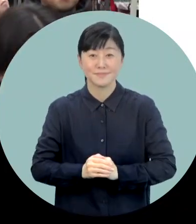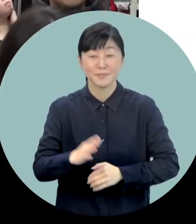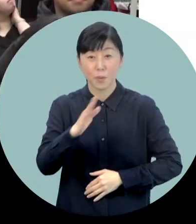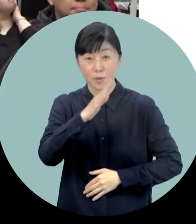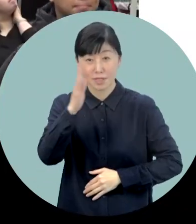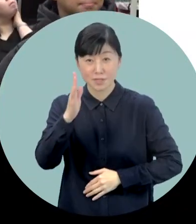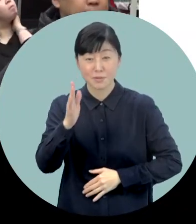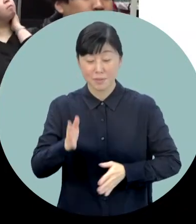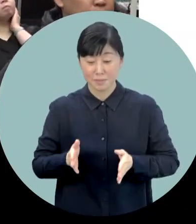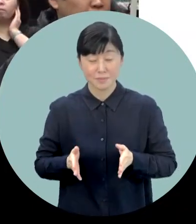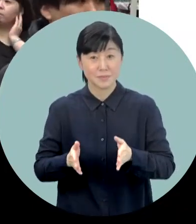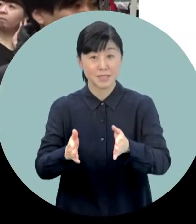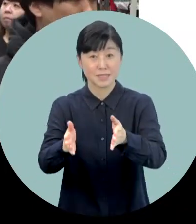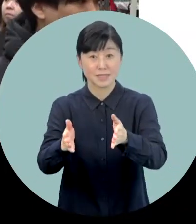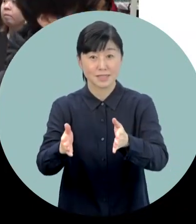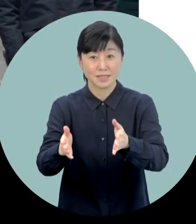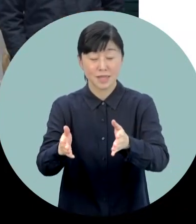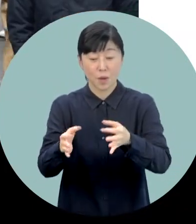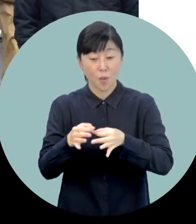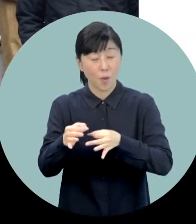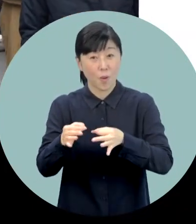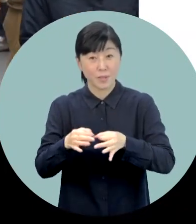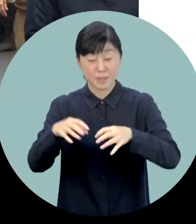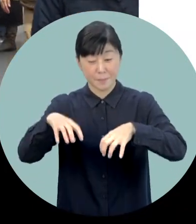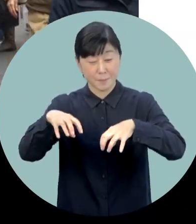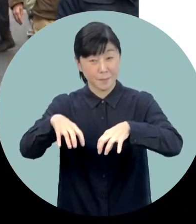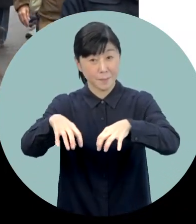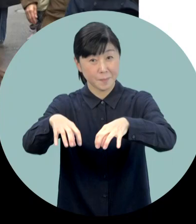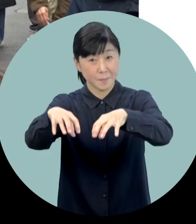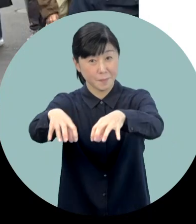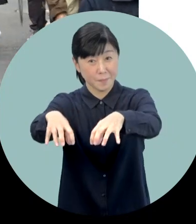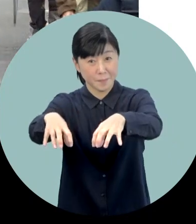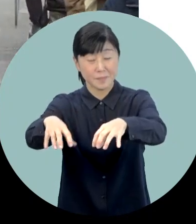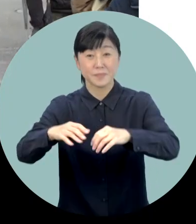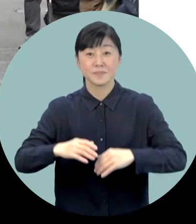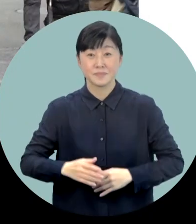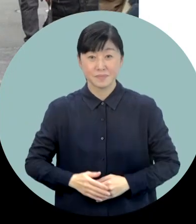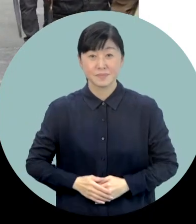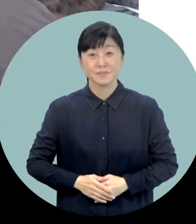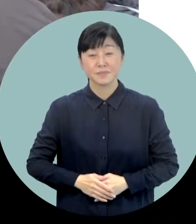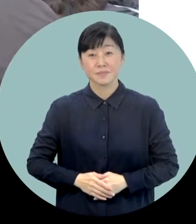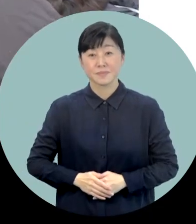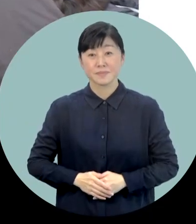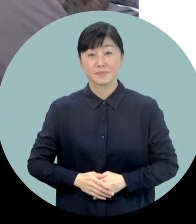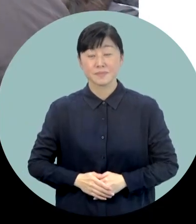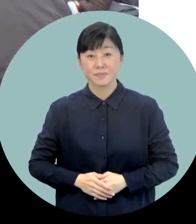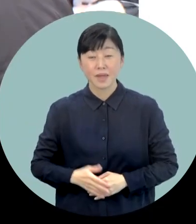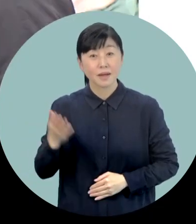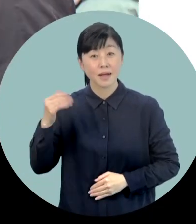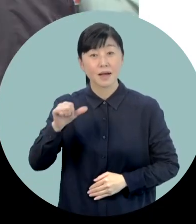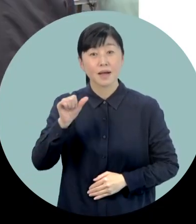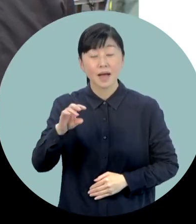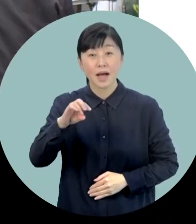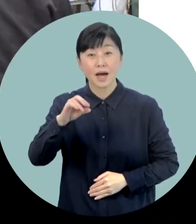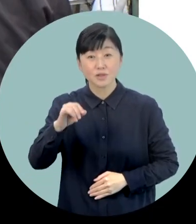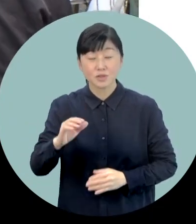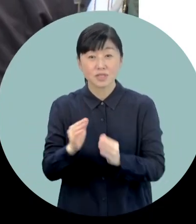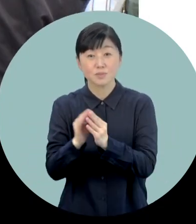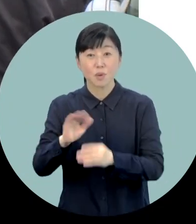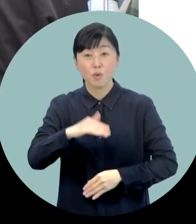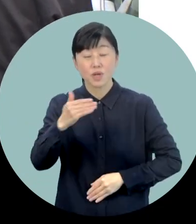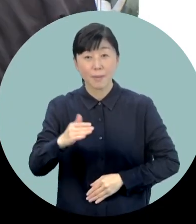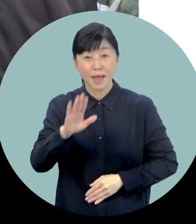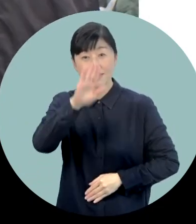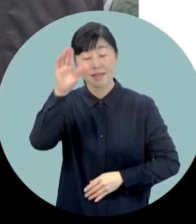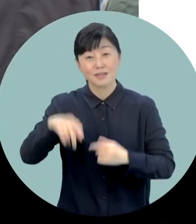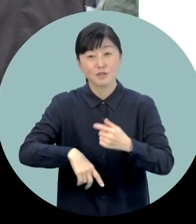日はボロ市通りに数多くのお店が並びます。安土桃山時代の天正